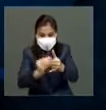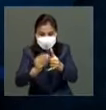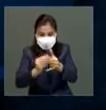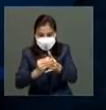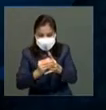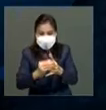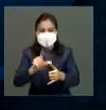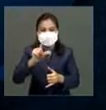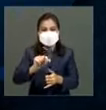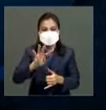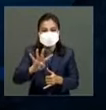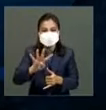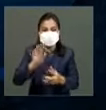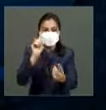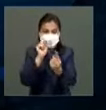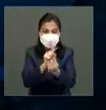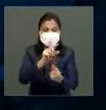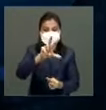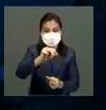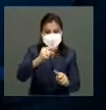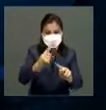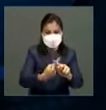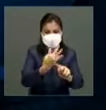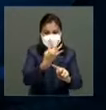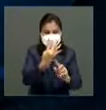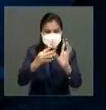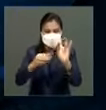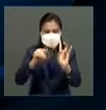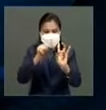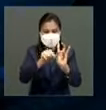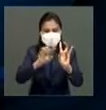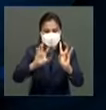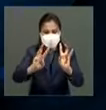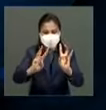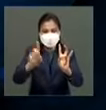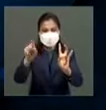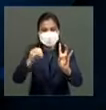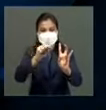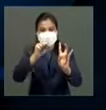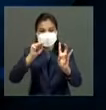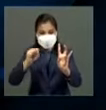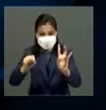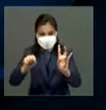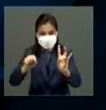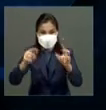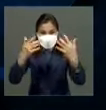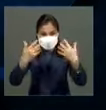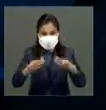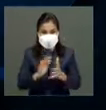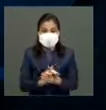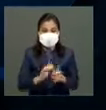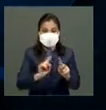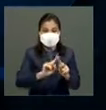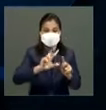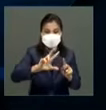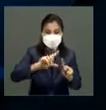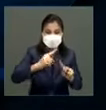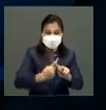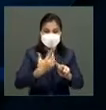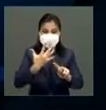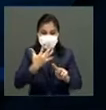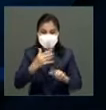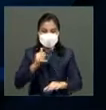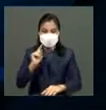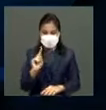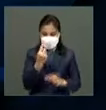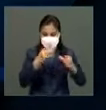ายตั้งแต่วันที่30เมษายนคิดเป็น 7.6% นะครับแล้วก็ล่าสุดวันที่3พฤษภาคมก็เข้าไปทำ active